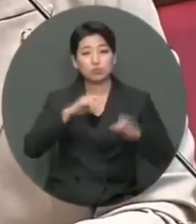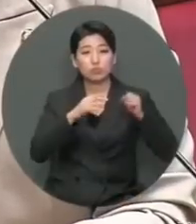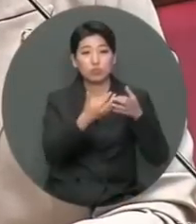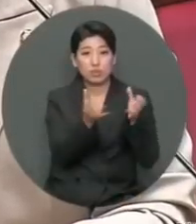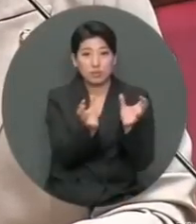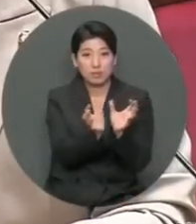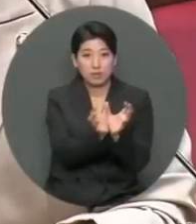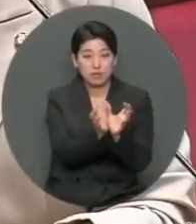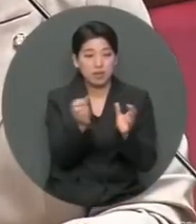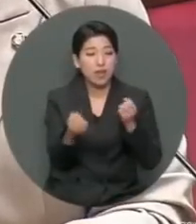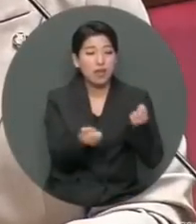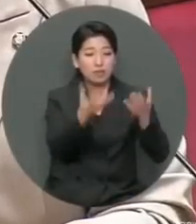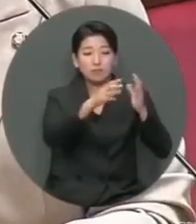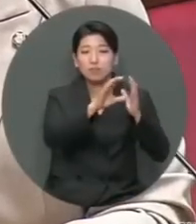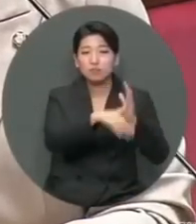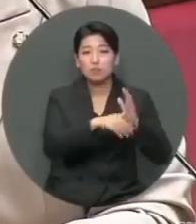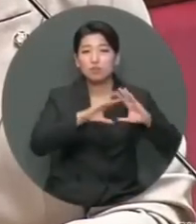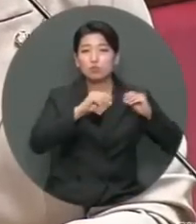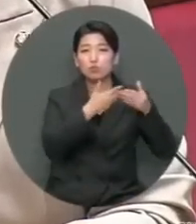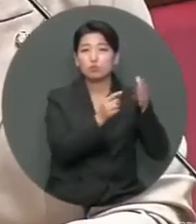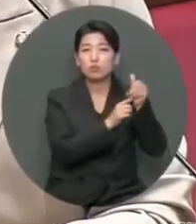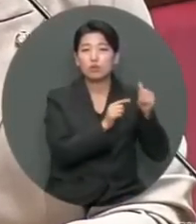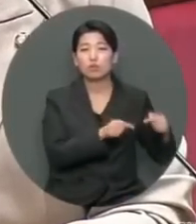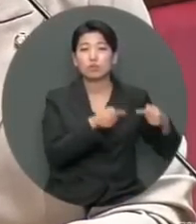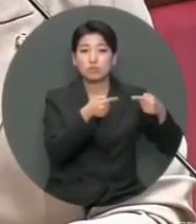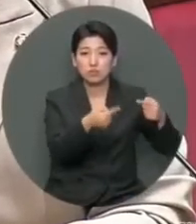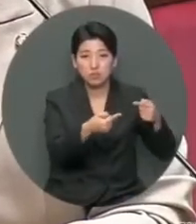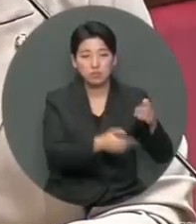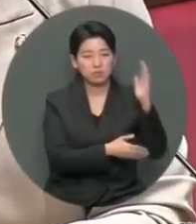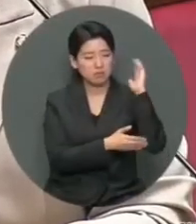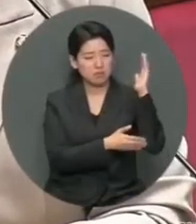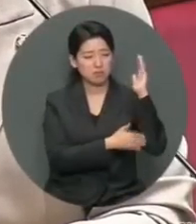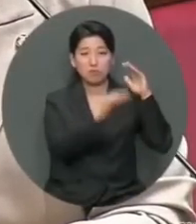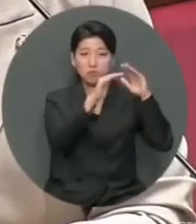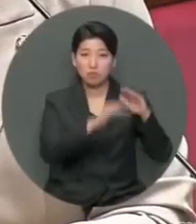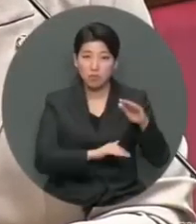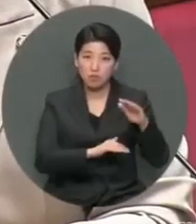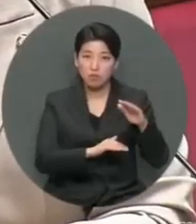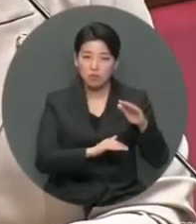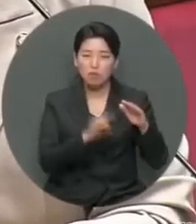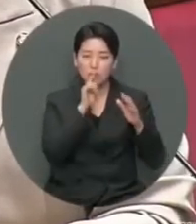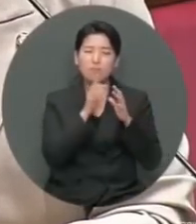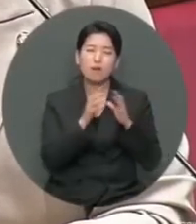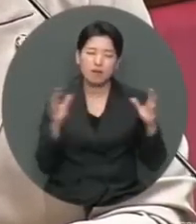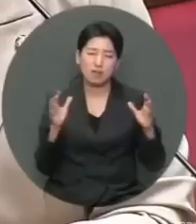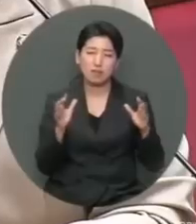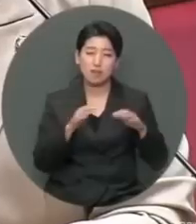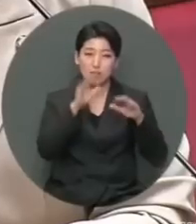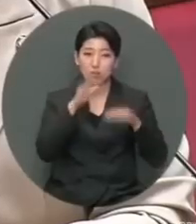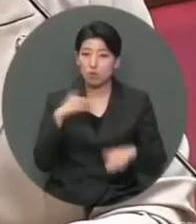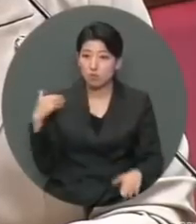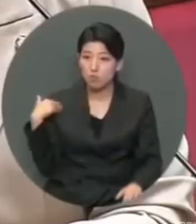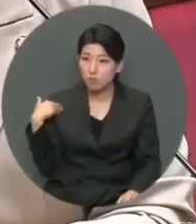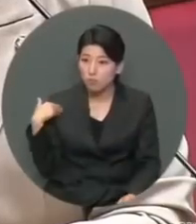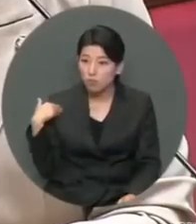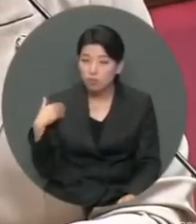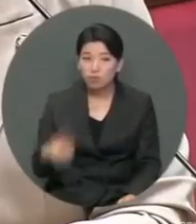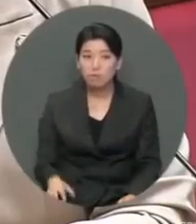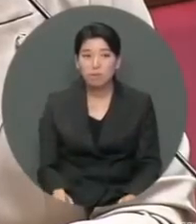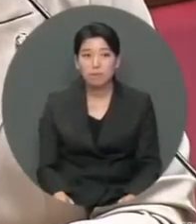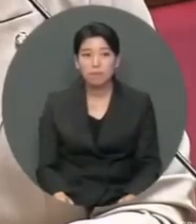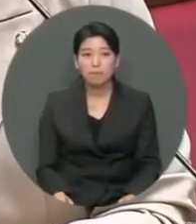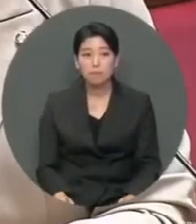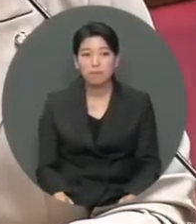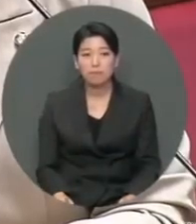했던 발언이 논란이 되고 있습니다. 장관님도 그 내용 좀 알고 계신가요? 저는 잘 모르겠습니다. 뭐 자세히는 저희 모르세요? 연찬을